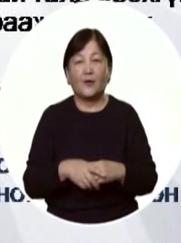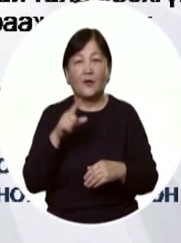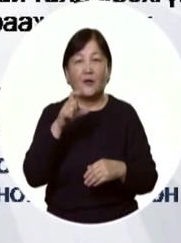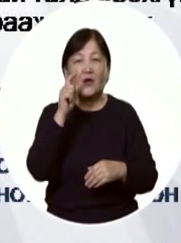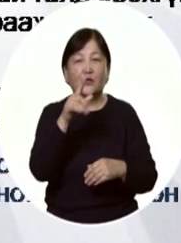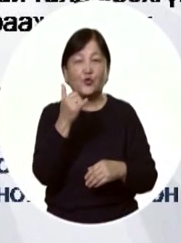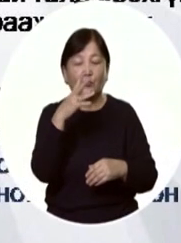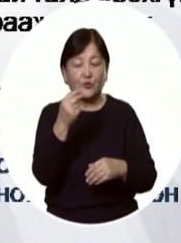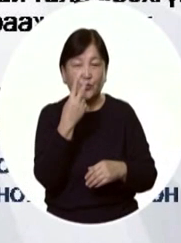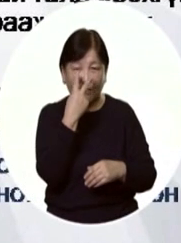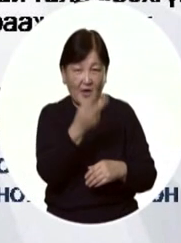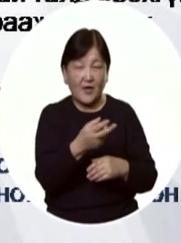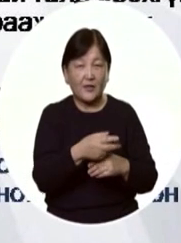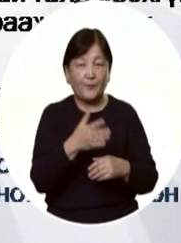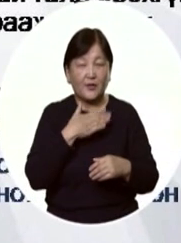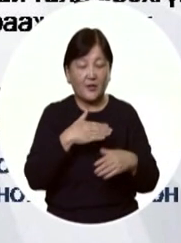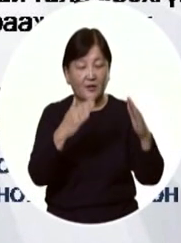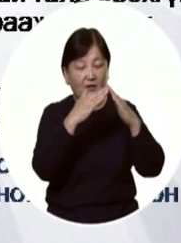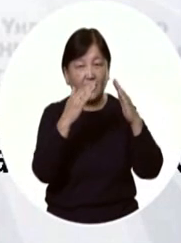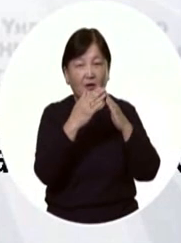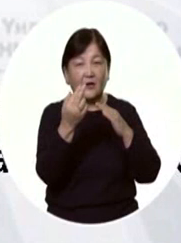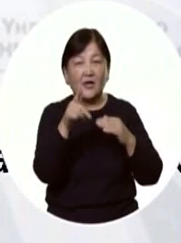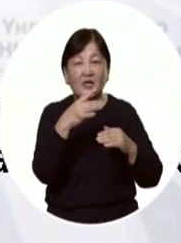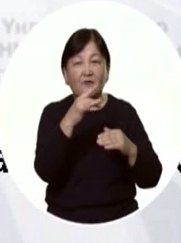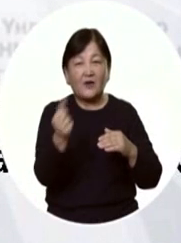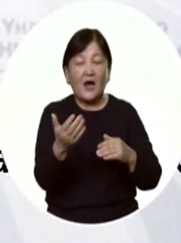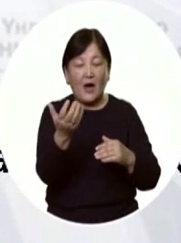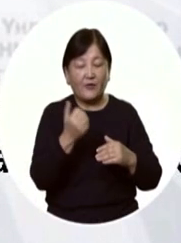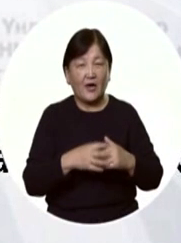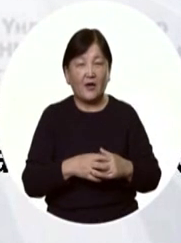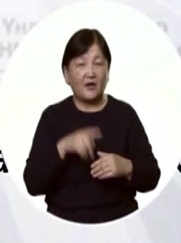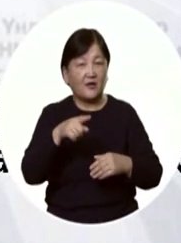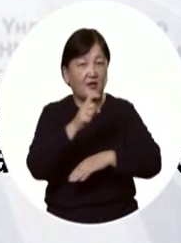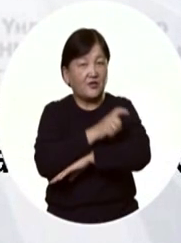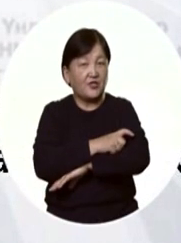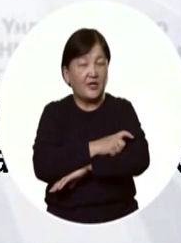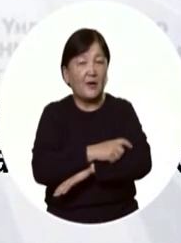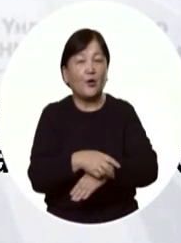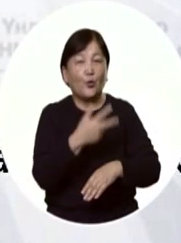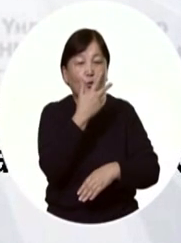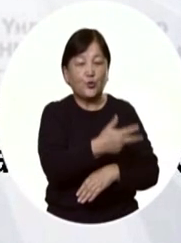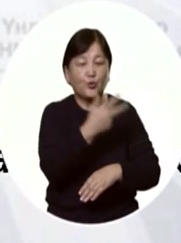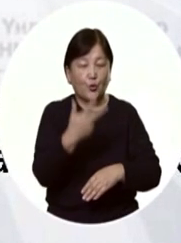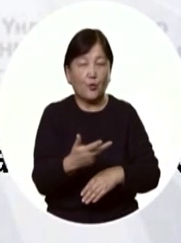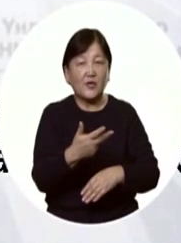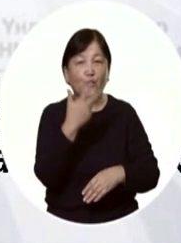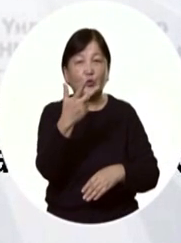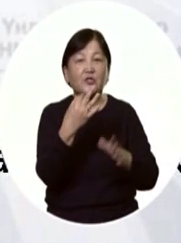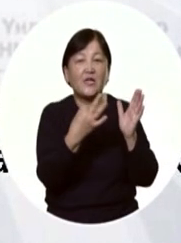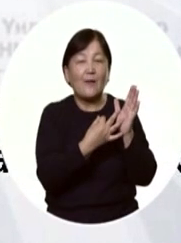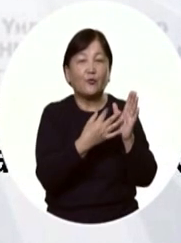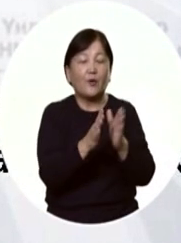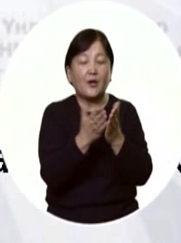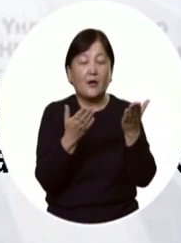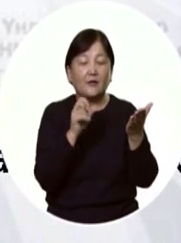сурвалжуудыг харсны дараа бид нар гэрийн даалгавраа авъя. Гэрийн даалгаврт энэ хичээл маань 33-аас 38 дугаар талд